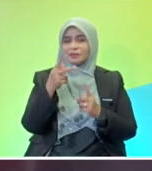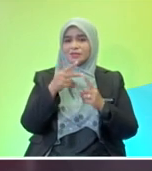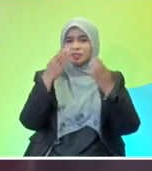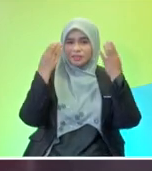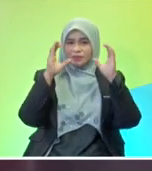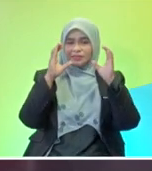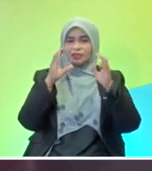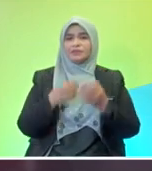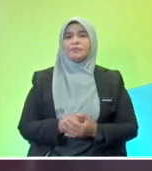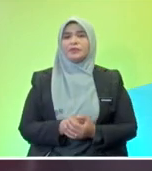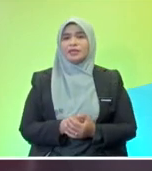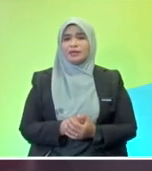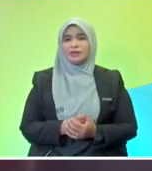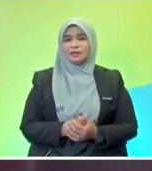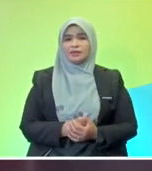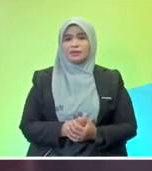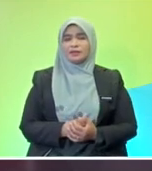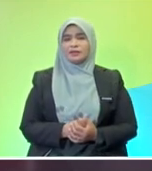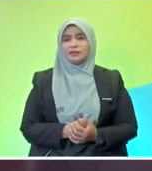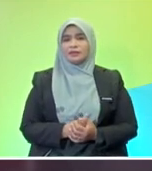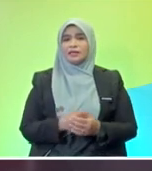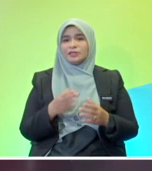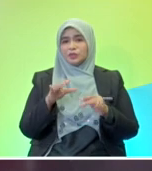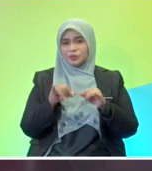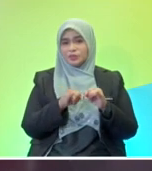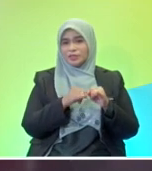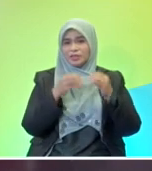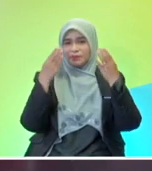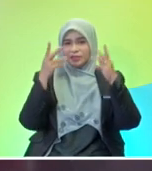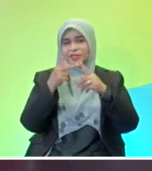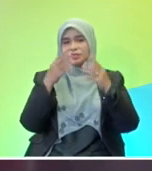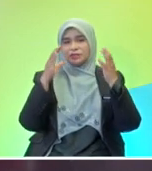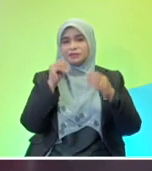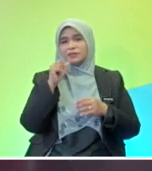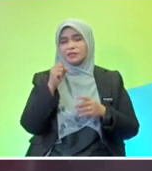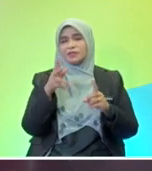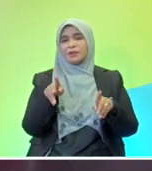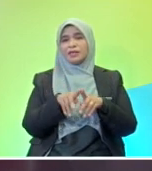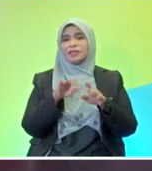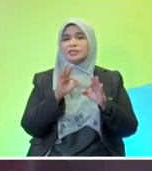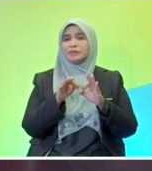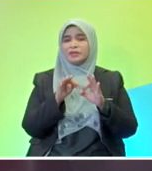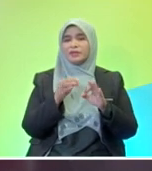Fika. Terima kasih kepada Cikgu Nur Asmawati selaku jurubahasa pada hari ini. Kita